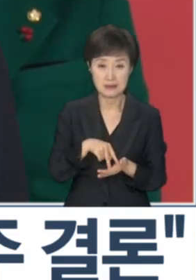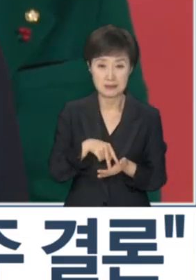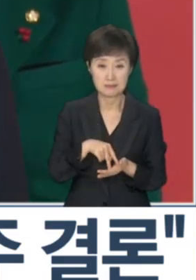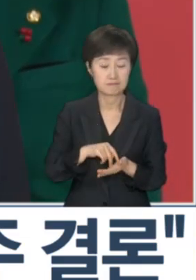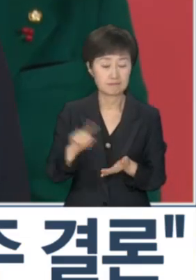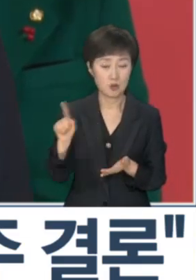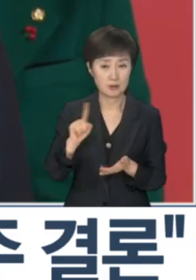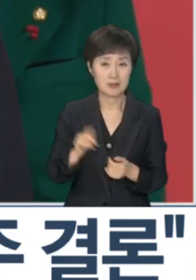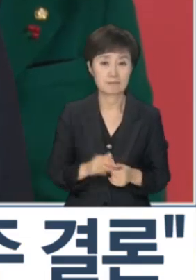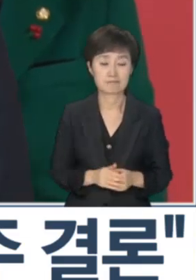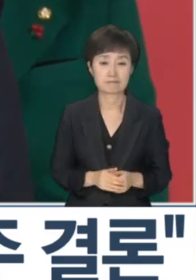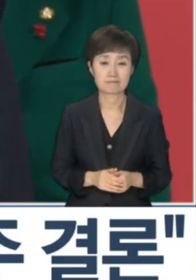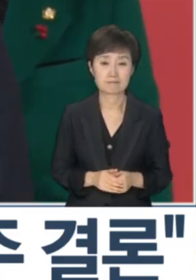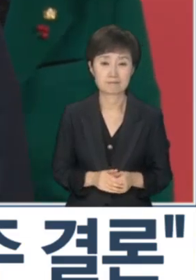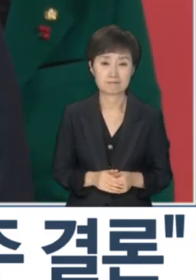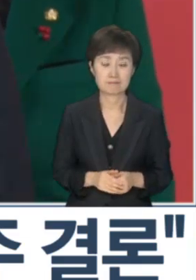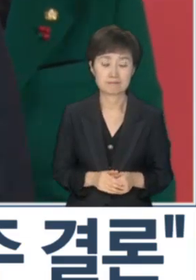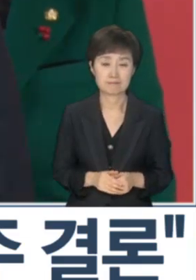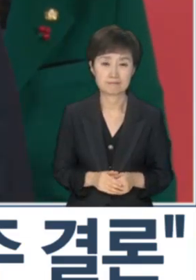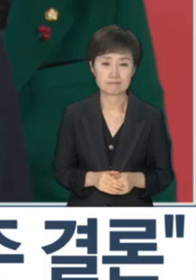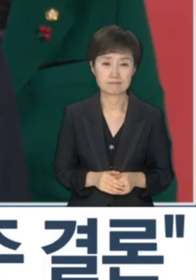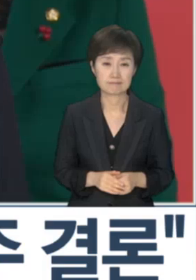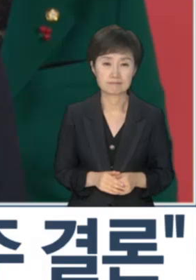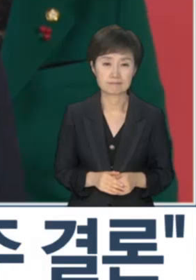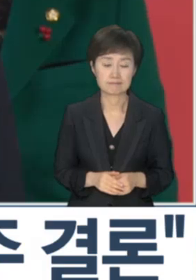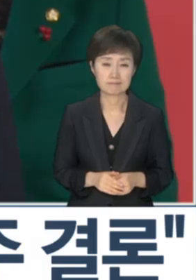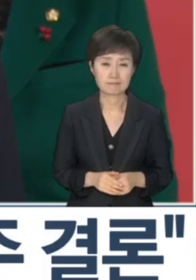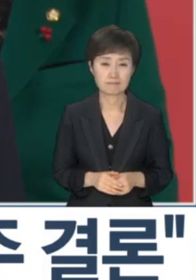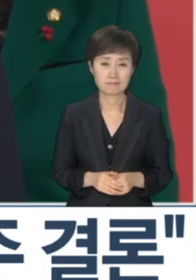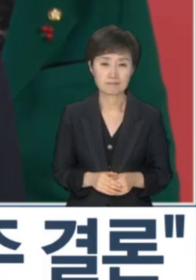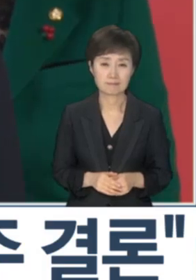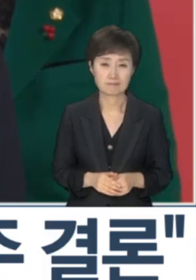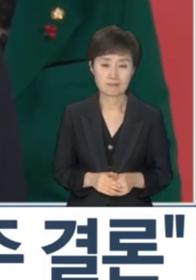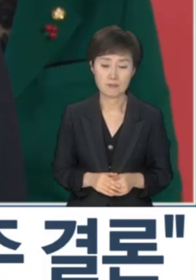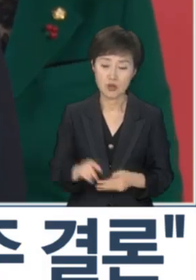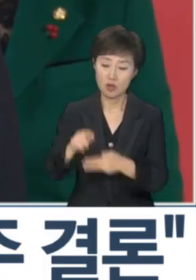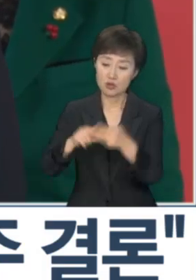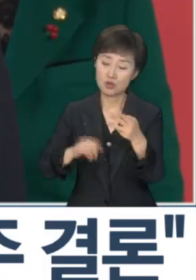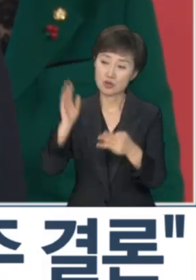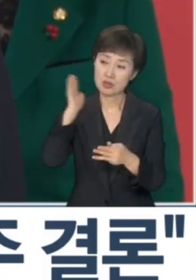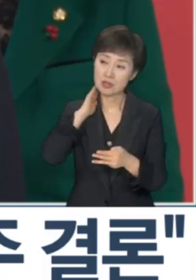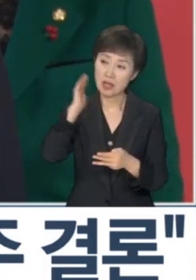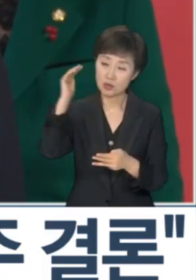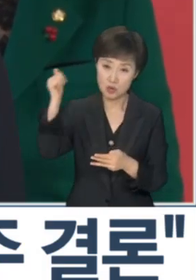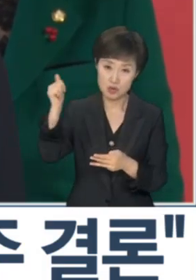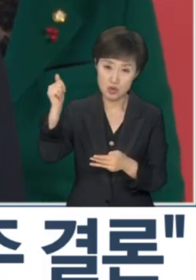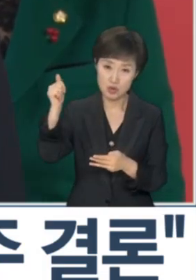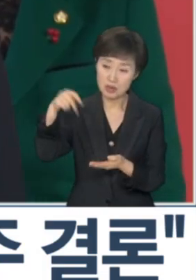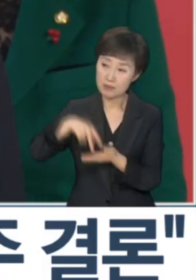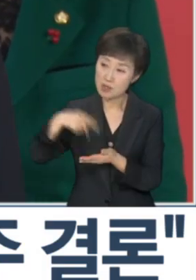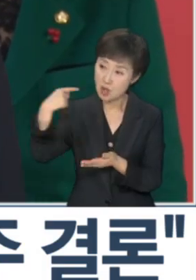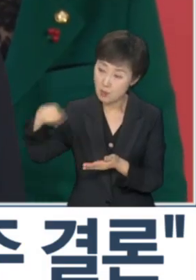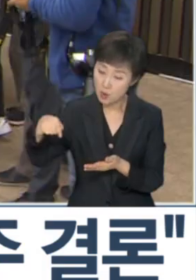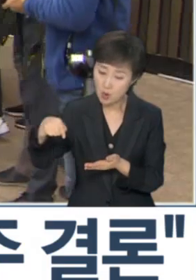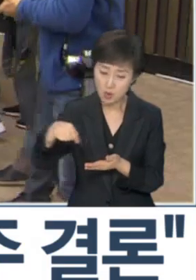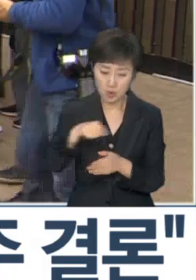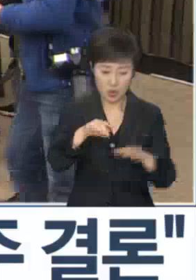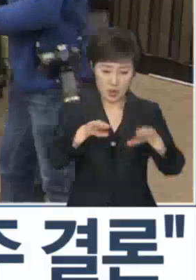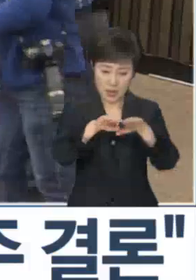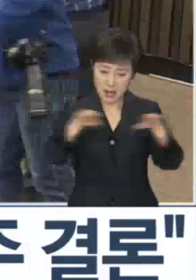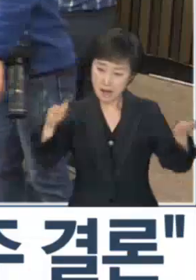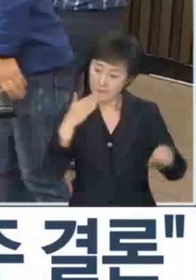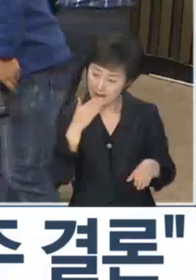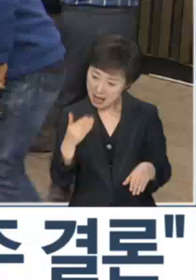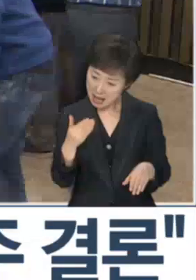수도 있겠지만 그리고 뭐 여러 가지 윤 대통령의 차별화가 가능할 것인가 그리고 수평적인 당정 관계가